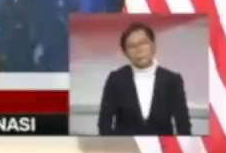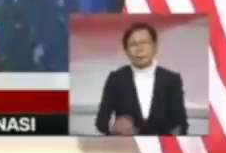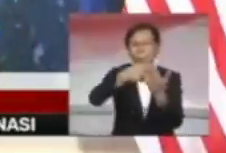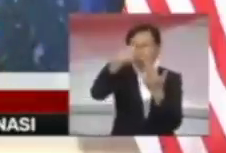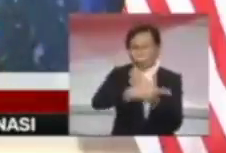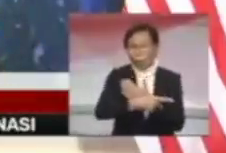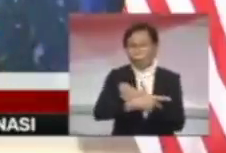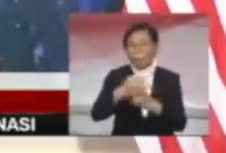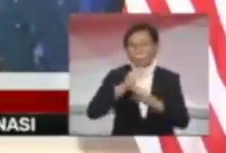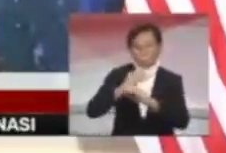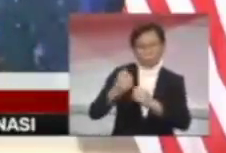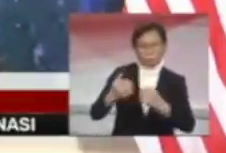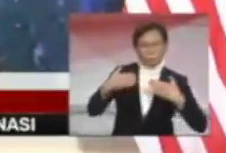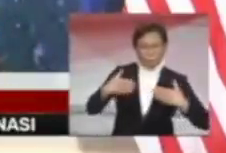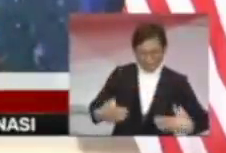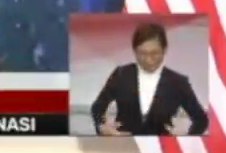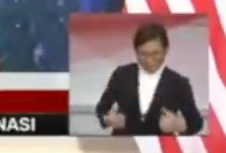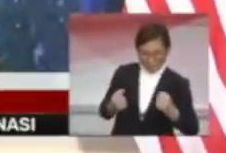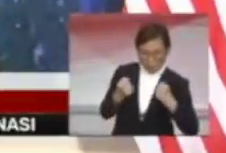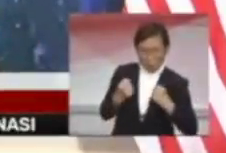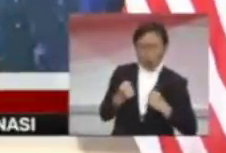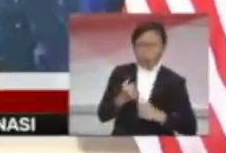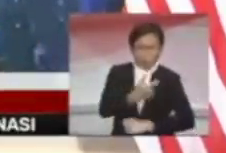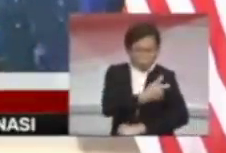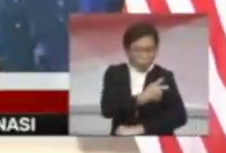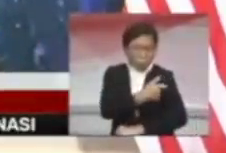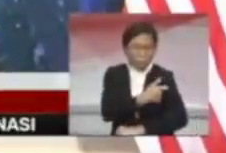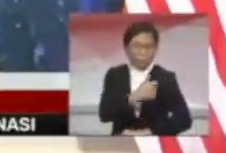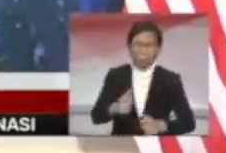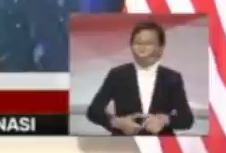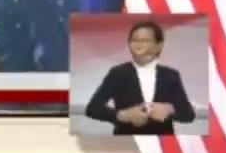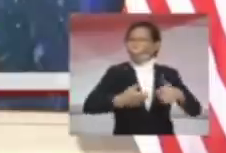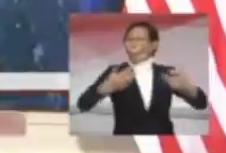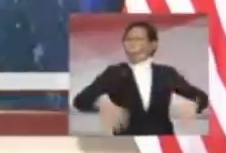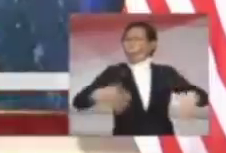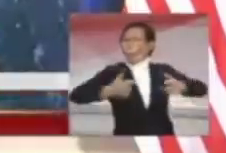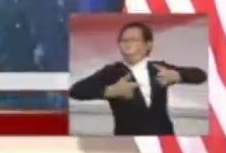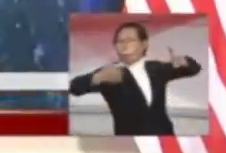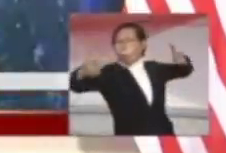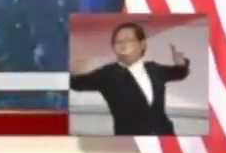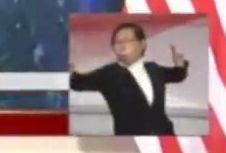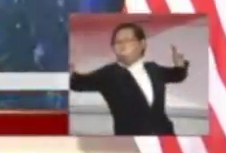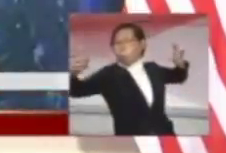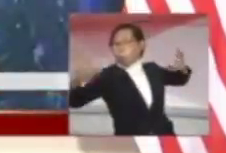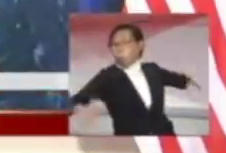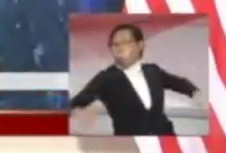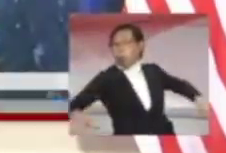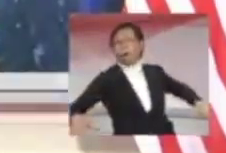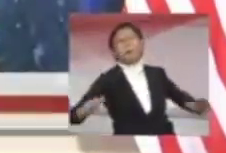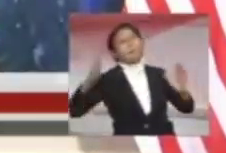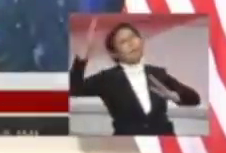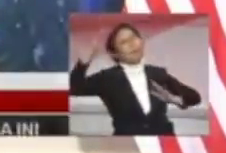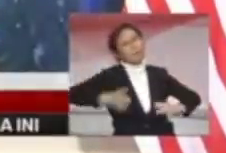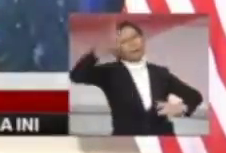yang akan menerima vaksin secara percuma my God oh no Madrid kasih Muhyiddin Yassin berkata program itu melibatkan